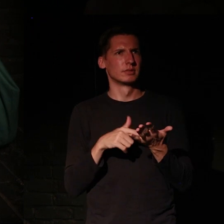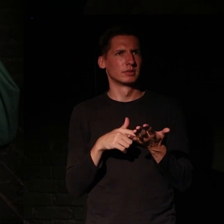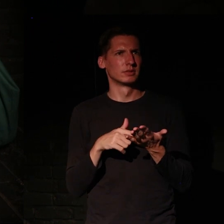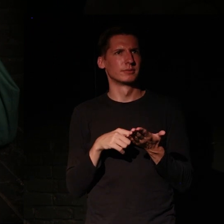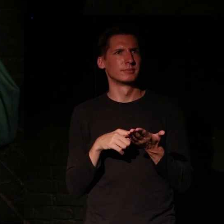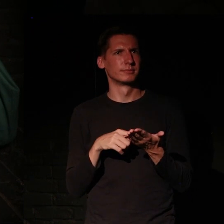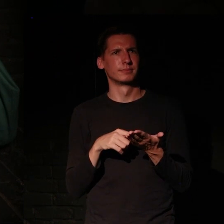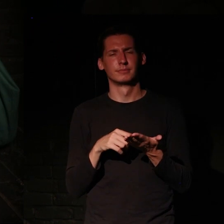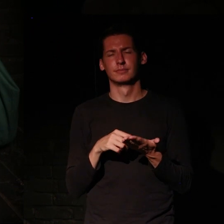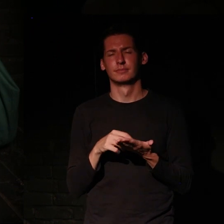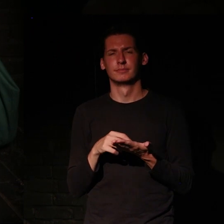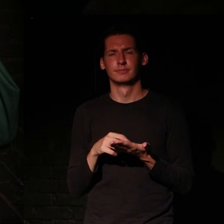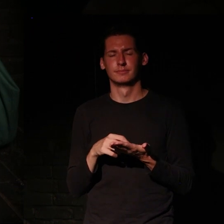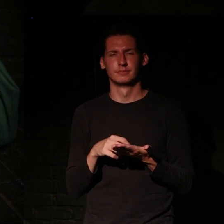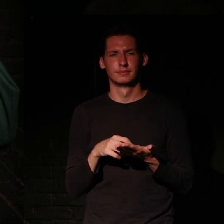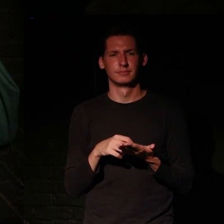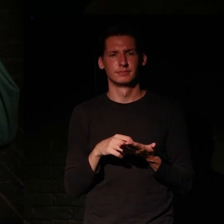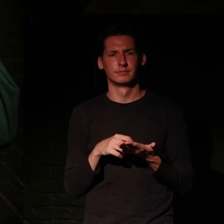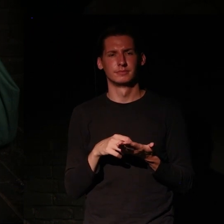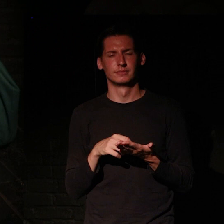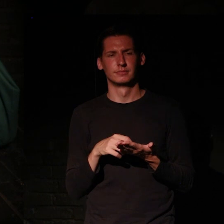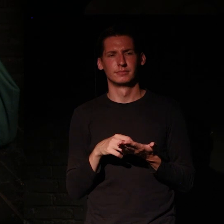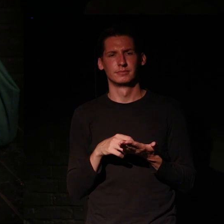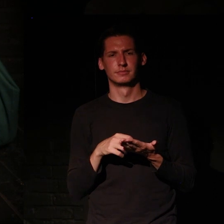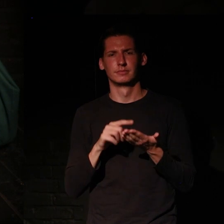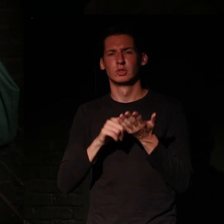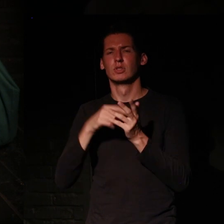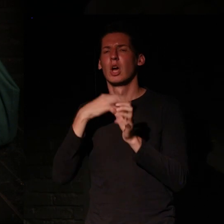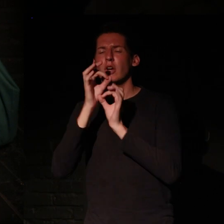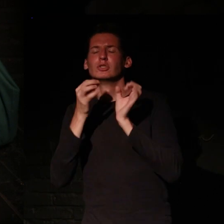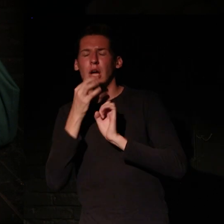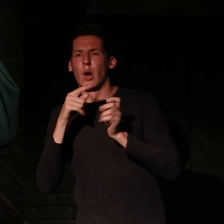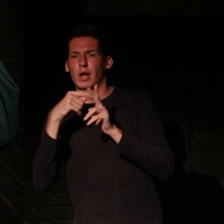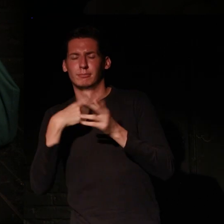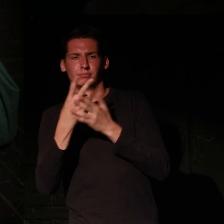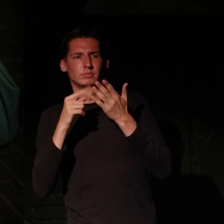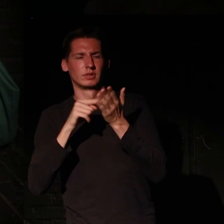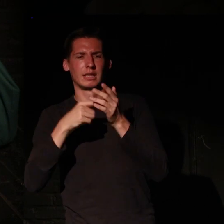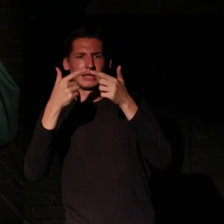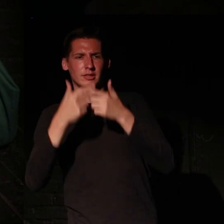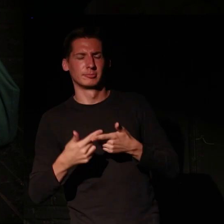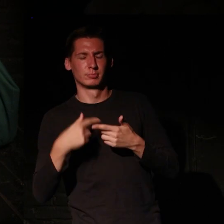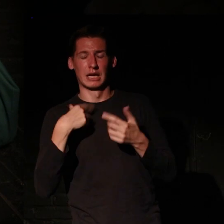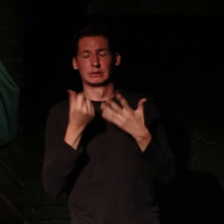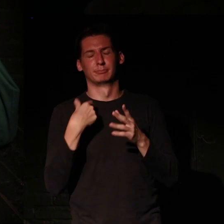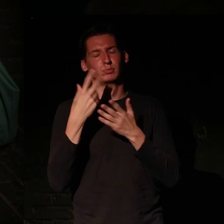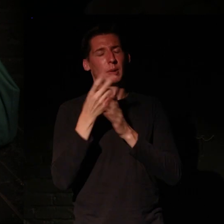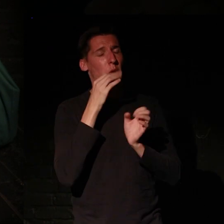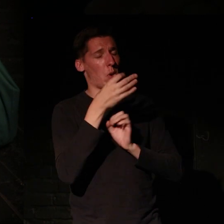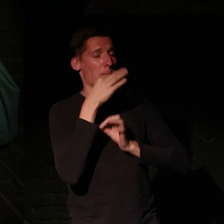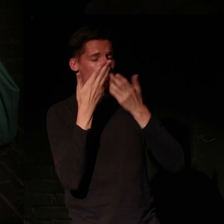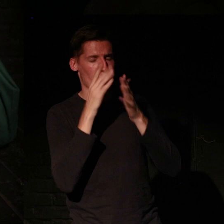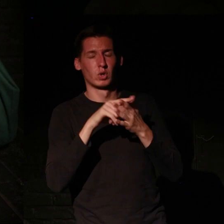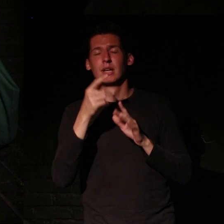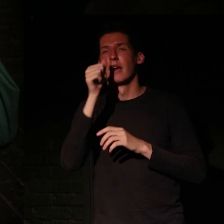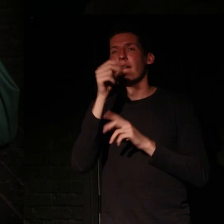fragment, który pani jego mówiła, ale ja go muszę państwu mówiła. Przeczytam, tak? To jest fragment z